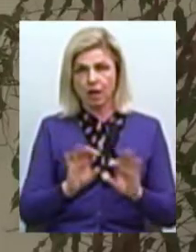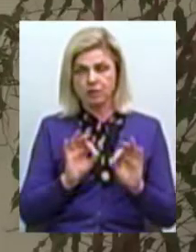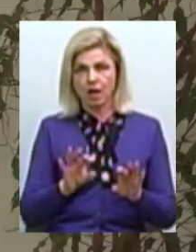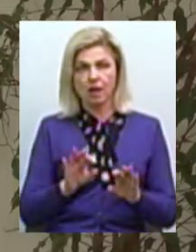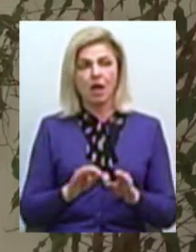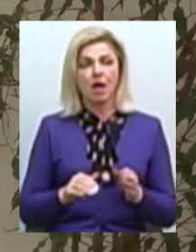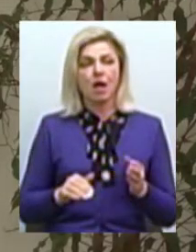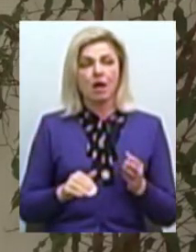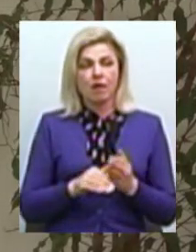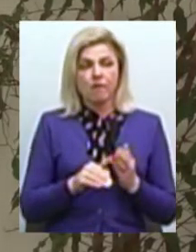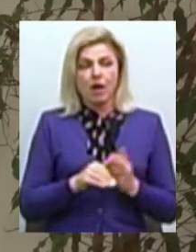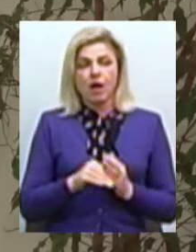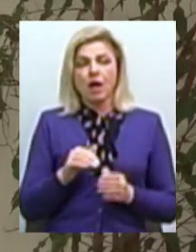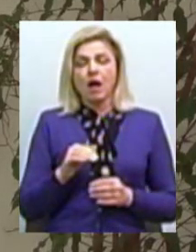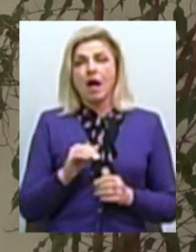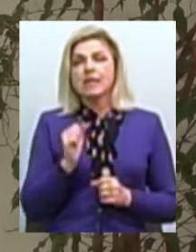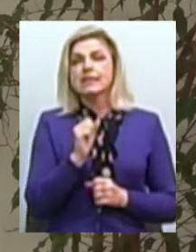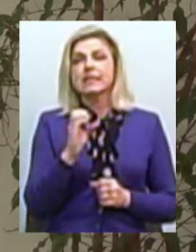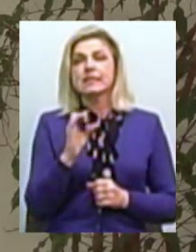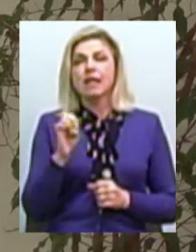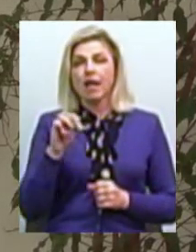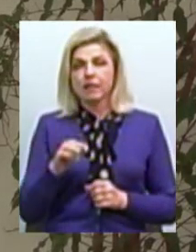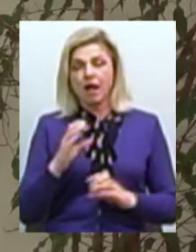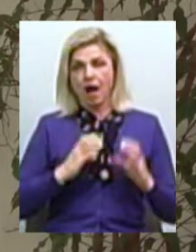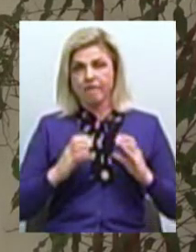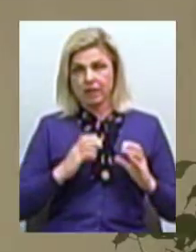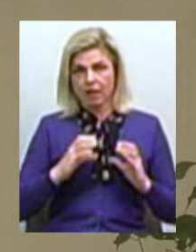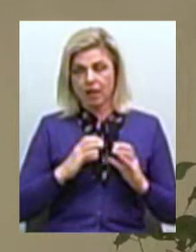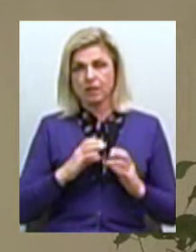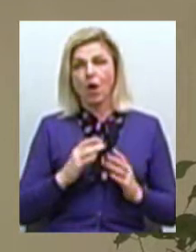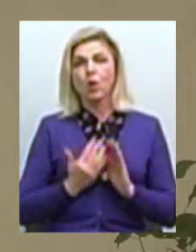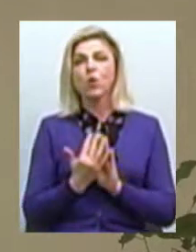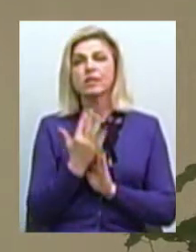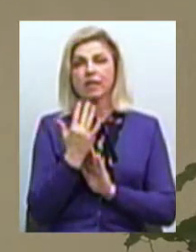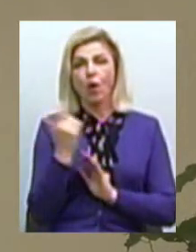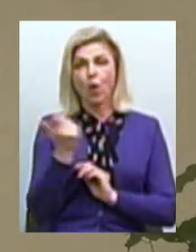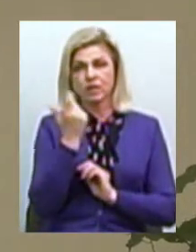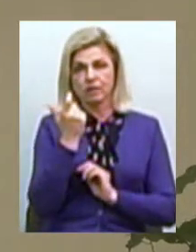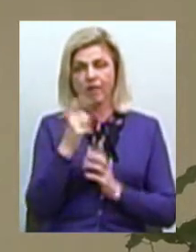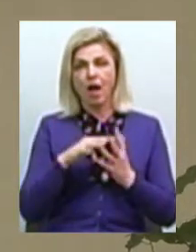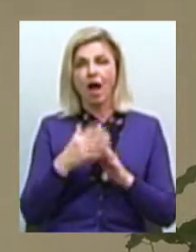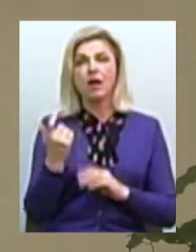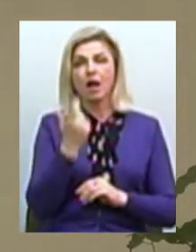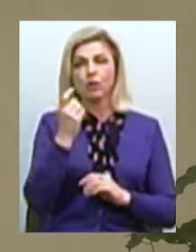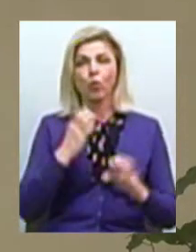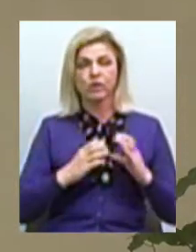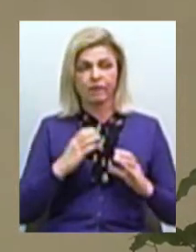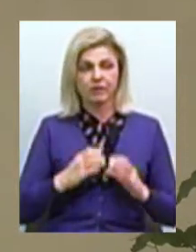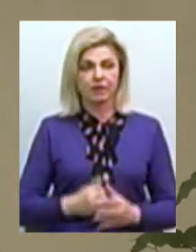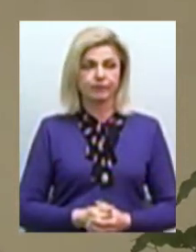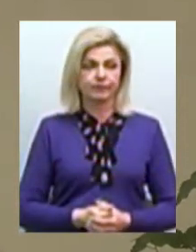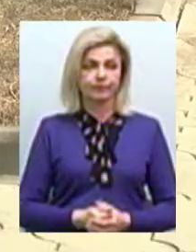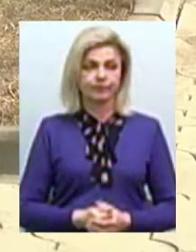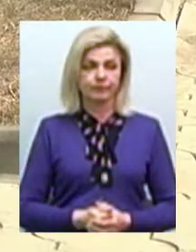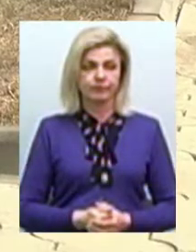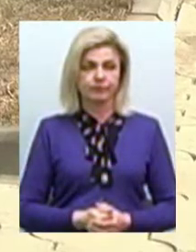асистентка кафедри рослинництва та садово-паркового господарства Миколаївського національного аграрного університету Анастасія